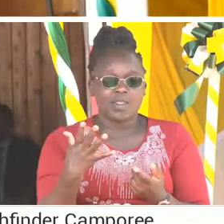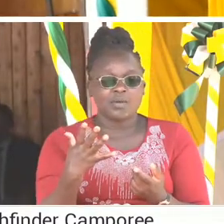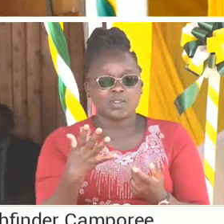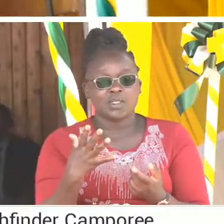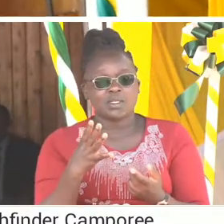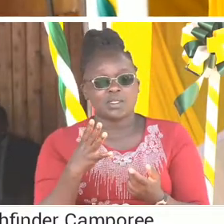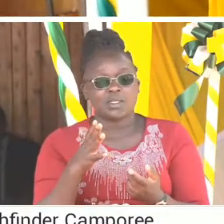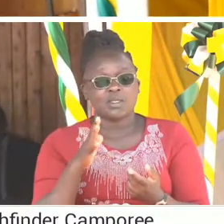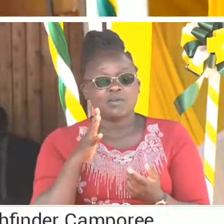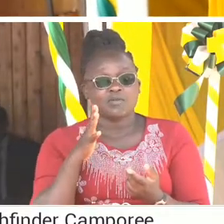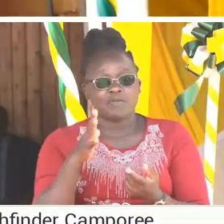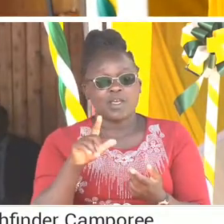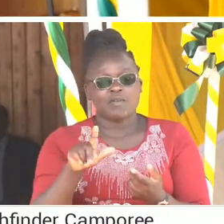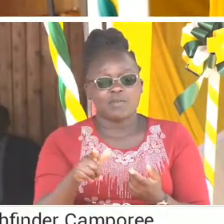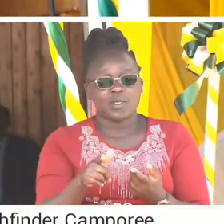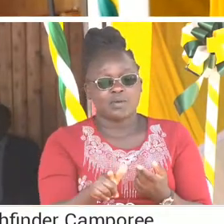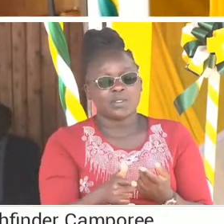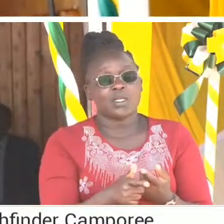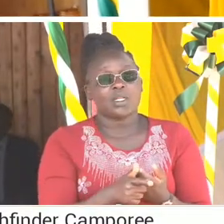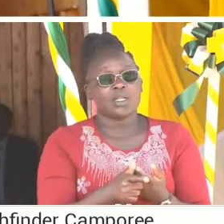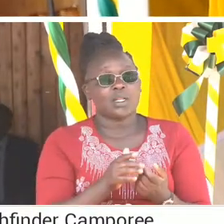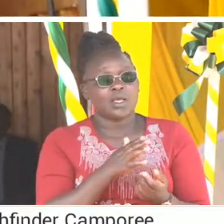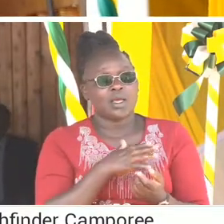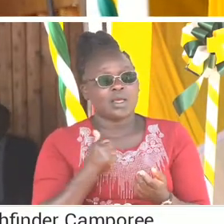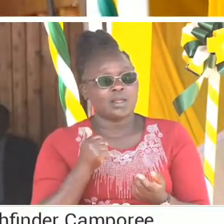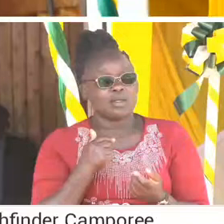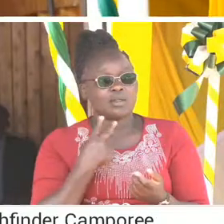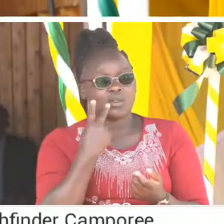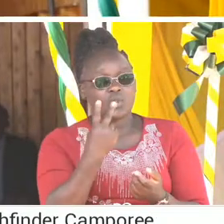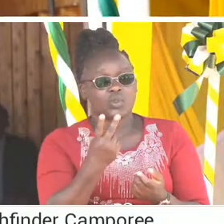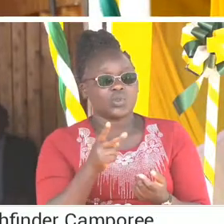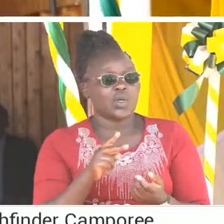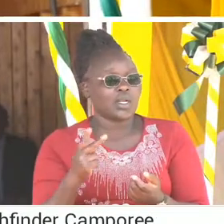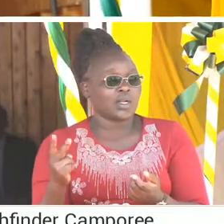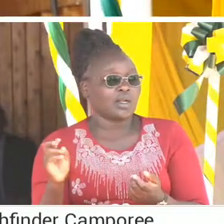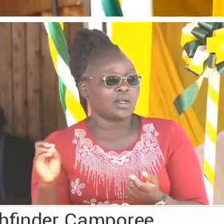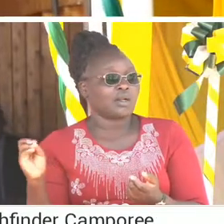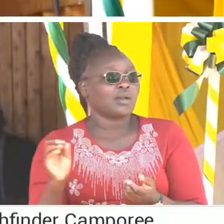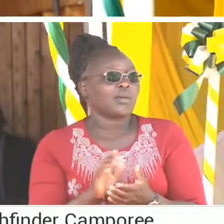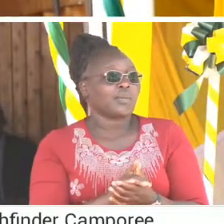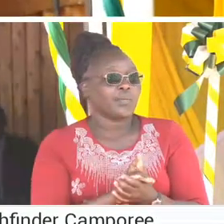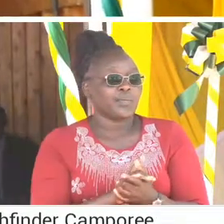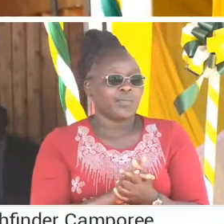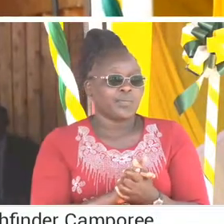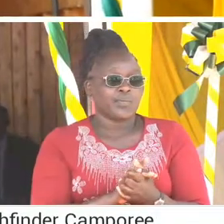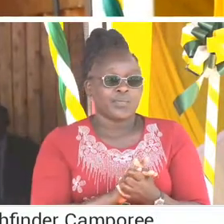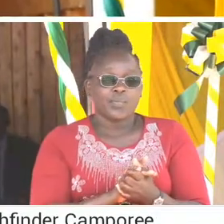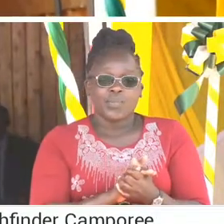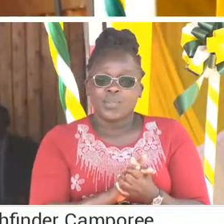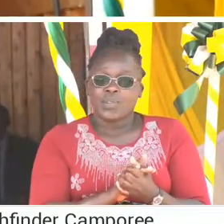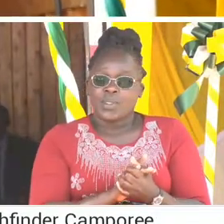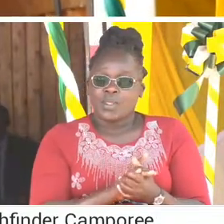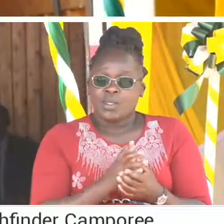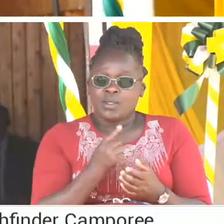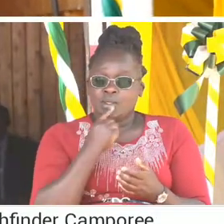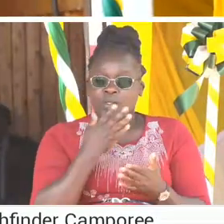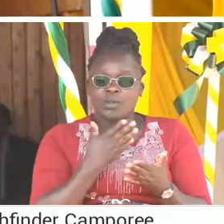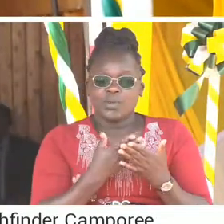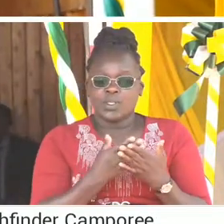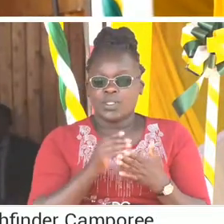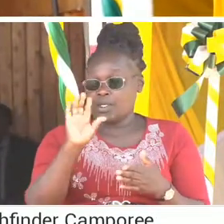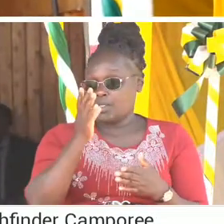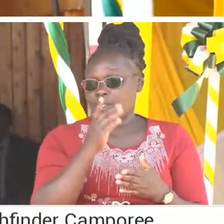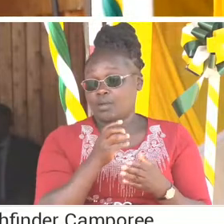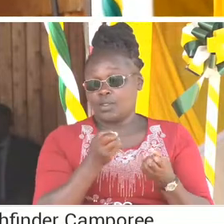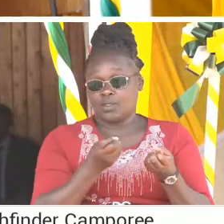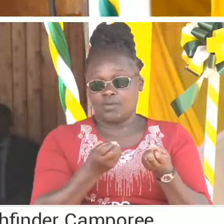5,200. Na pia Nandi County wamefanya kazi mzuri sana kwa kutusaidia hata na kutuletea maji. Imekuwa ni